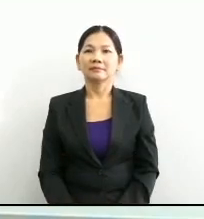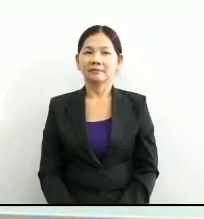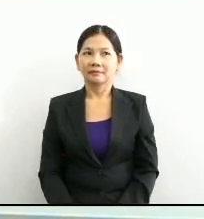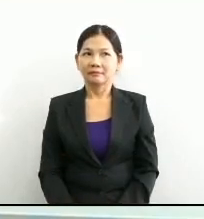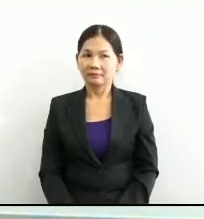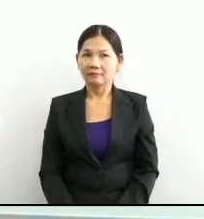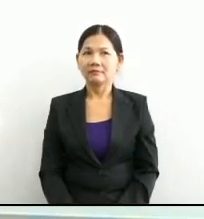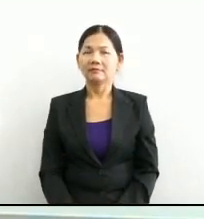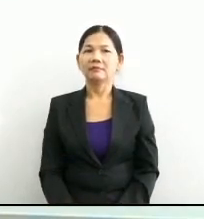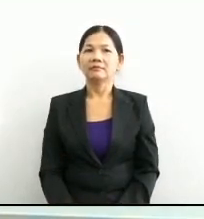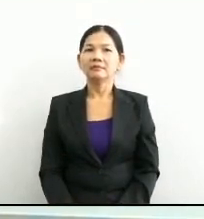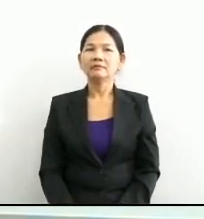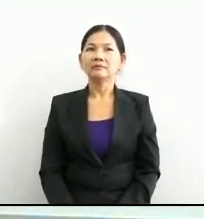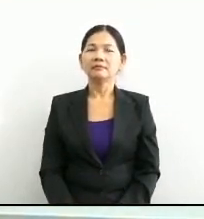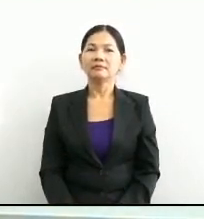phun dầu phía